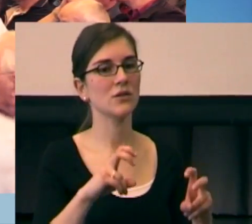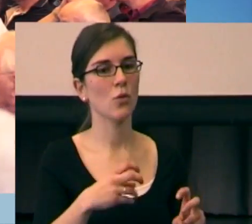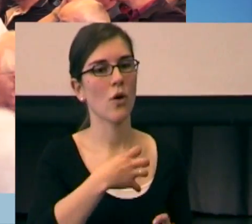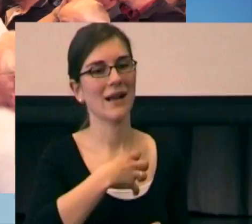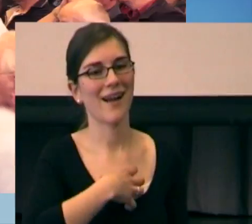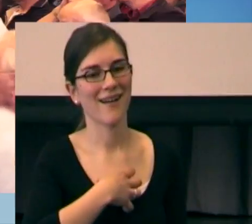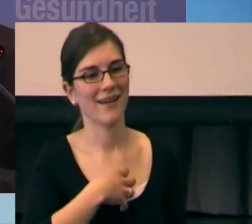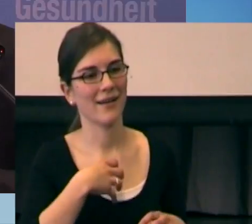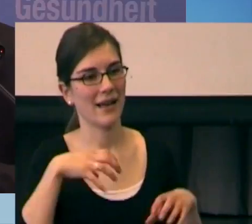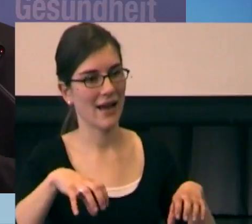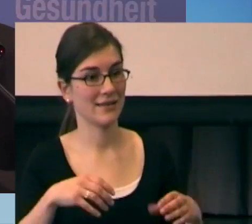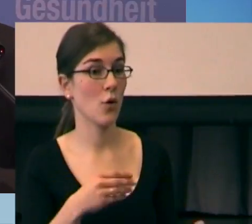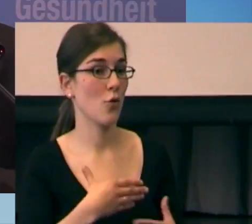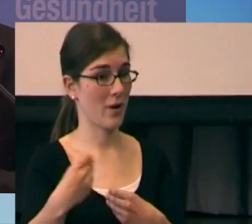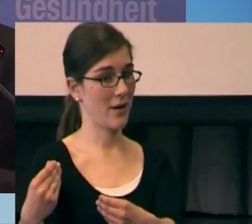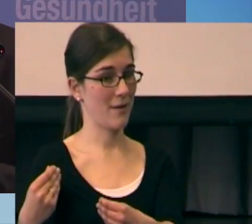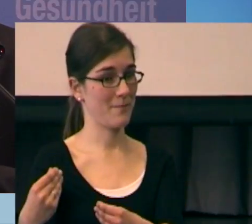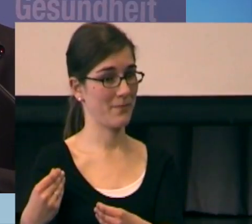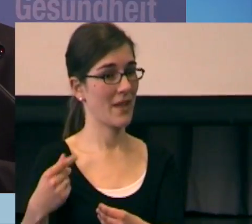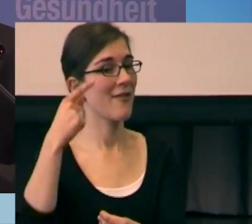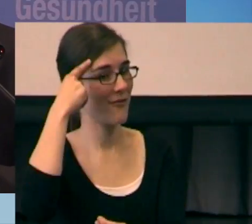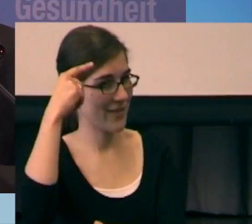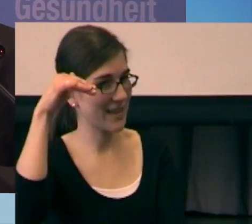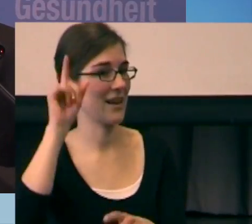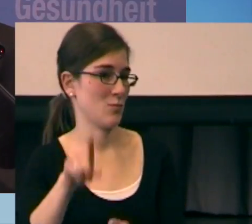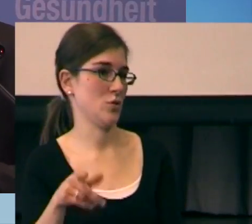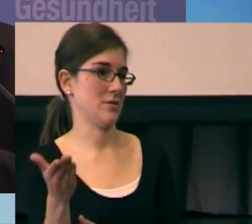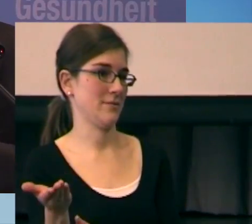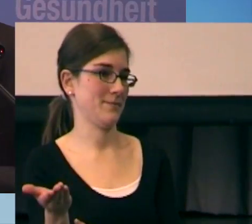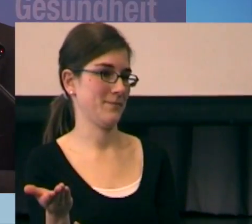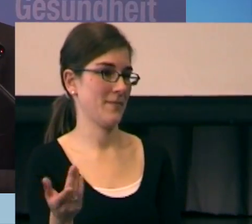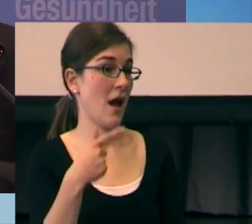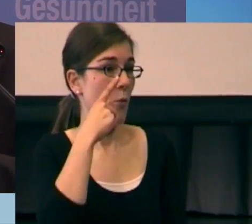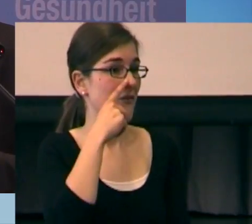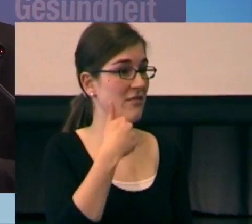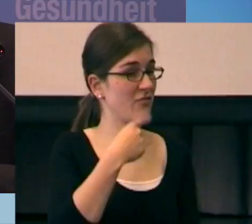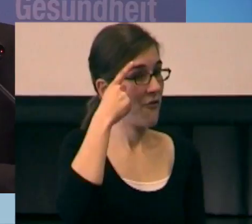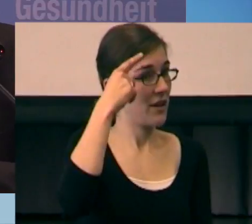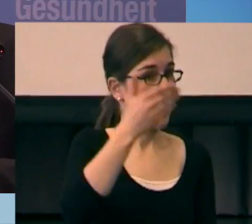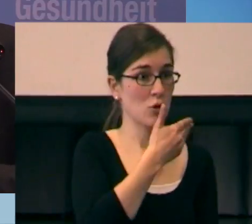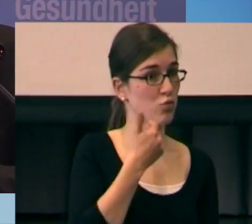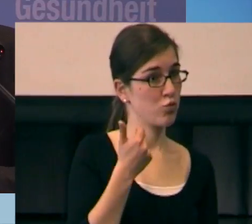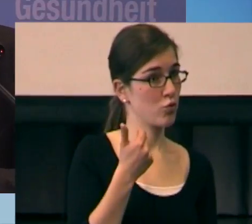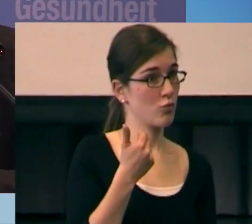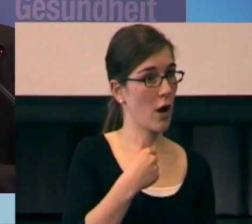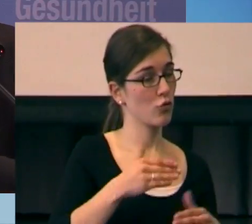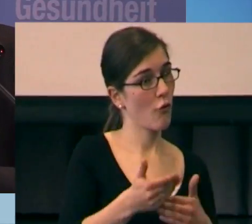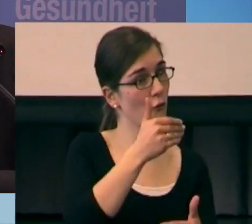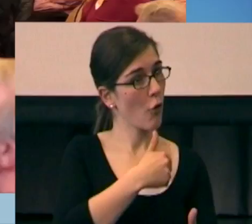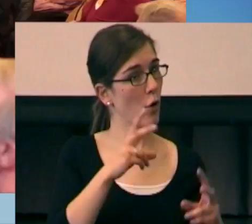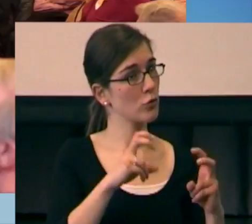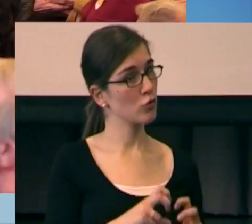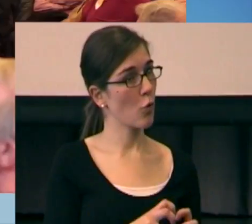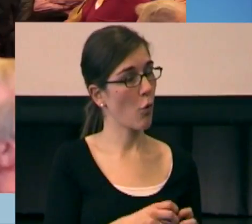Krankenkasse bezahlt. Verdacht einer Erkrankung gilt für uns wie Krankheit. Nur wenn in der Früherkennung keine Erkrankung vorliegt,